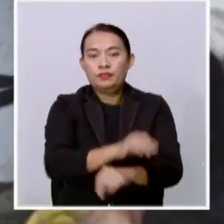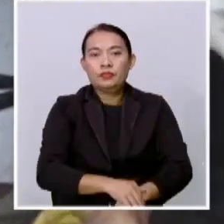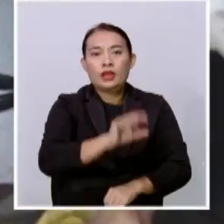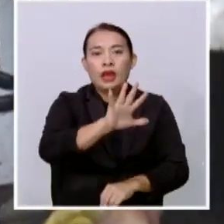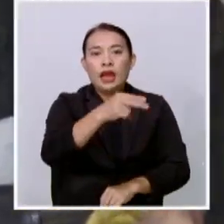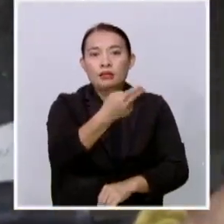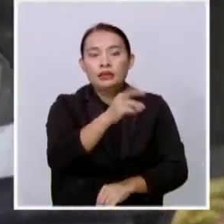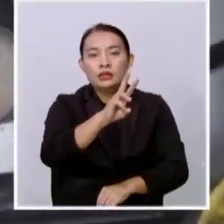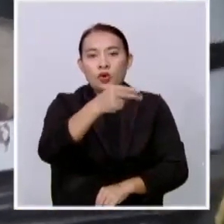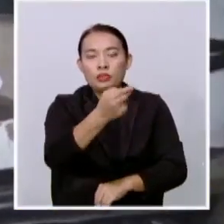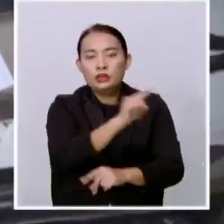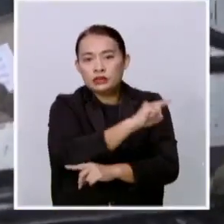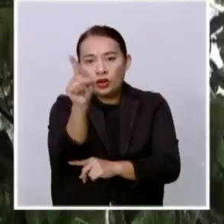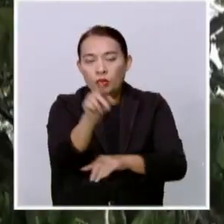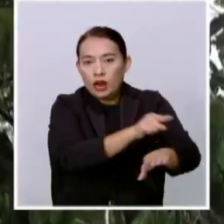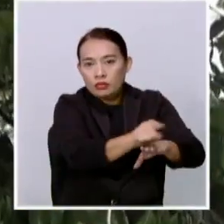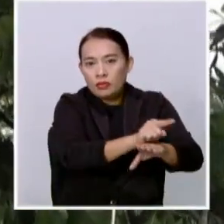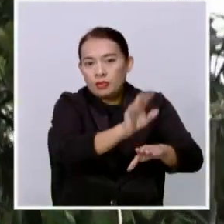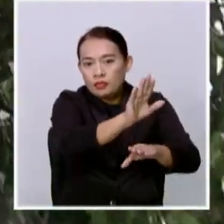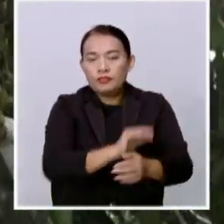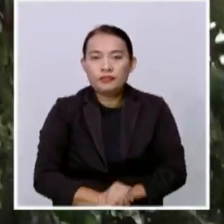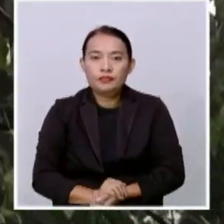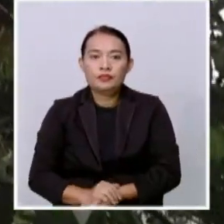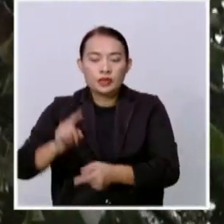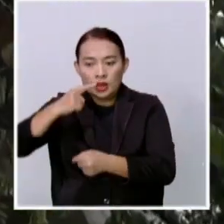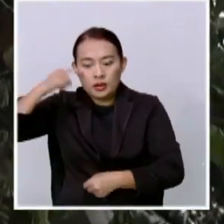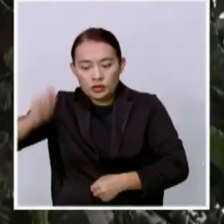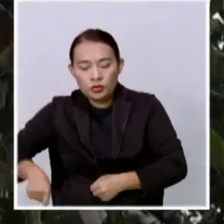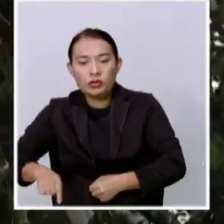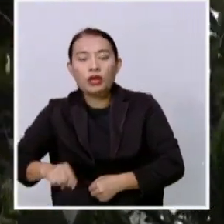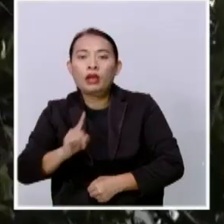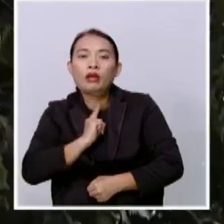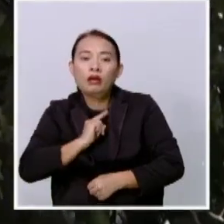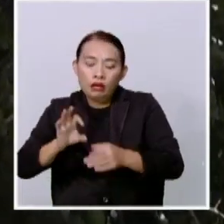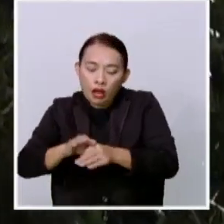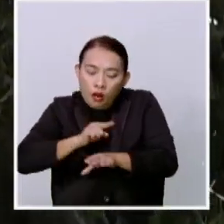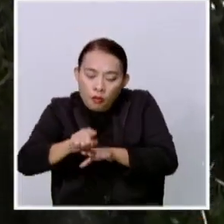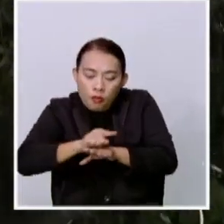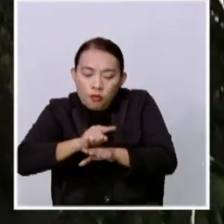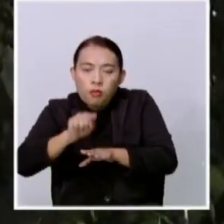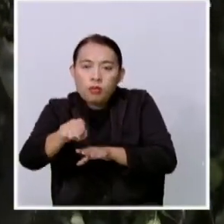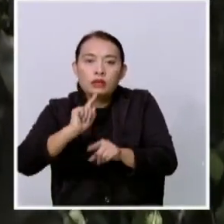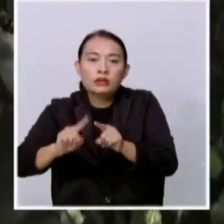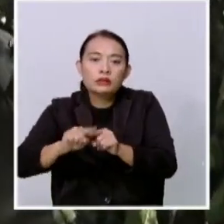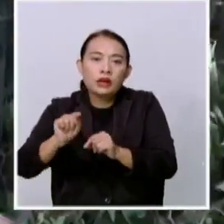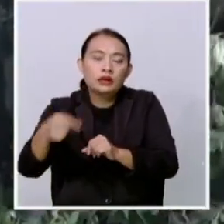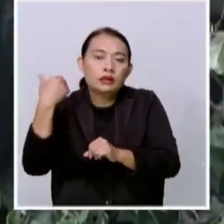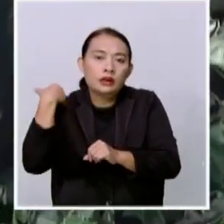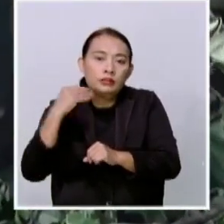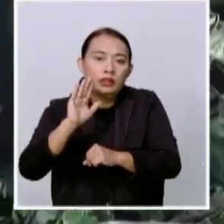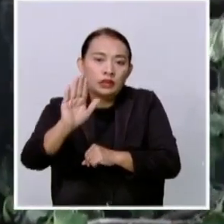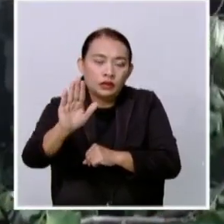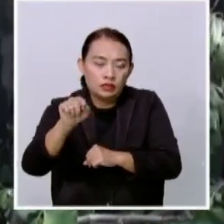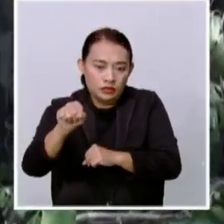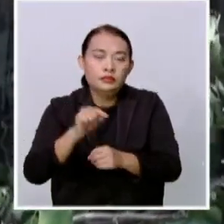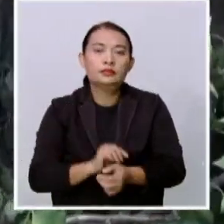ถึง 60,000 กระบอกต่อวันยูเครนยังต่อสู้เพียงลำพังในการยิงขีปนาวุธที่กำลังจะไปที่เมืองลวิฟและเทอร์โนพิลทางตะวันตกของ